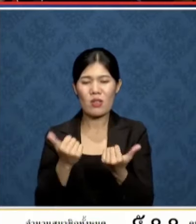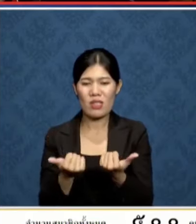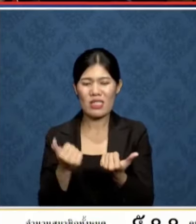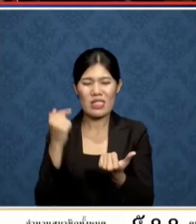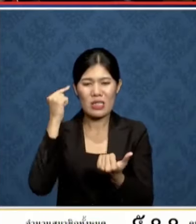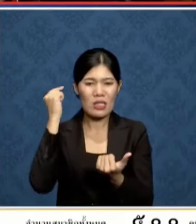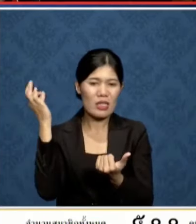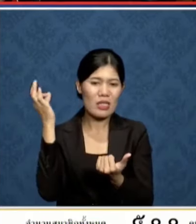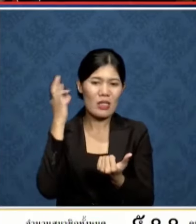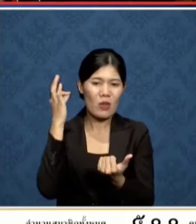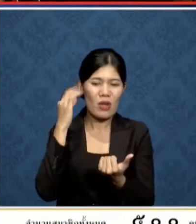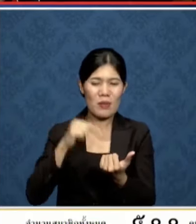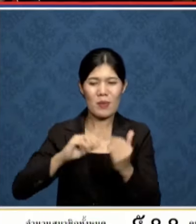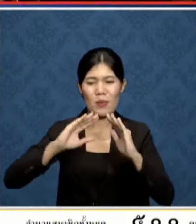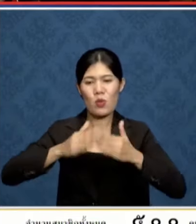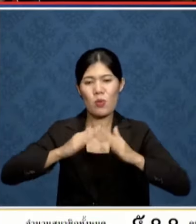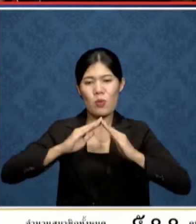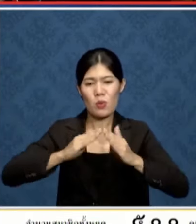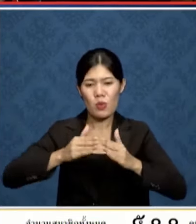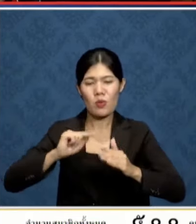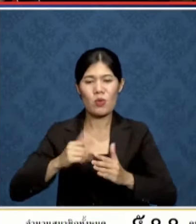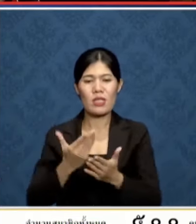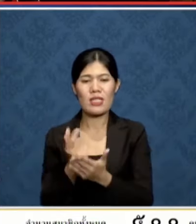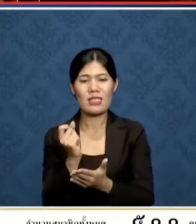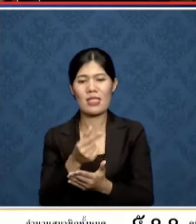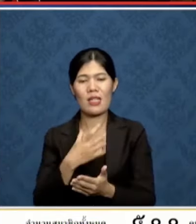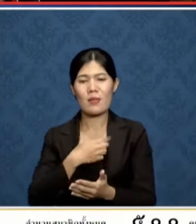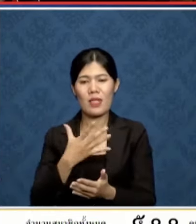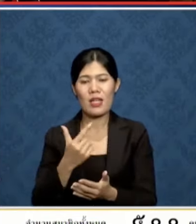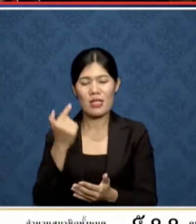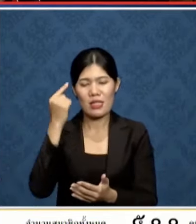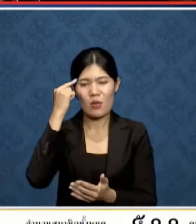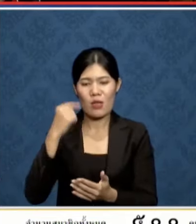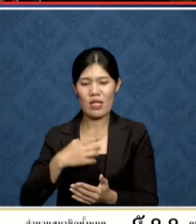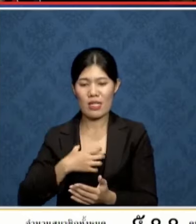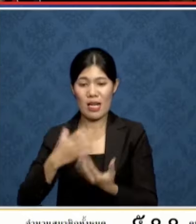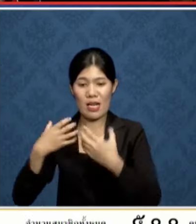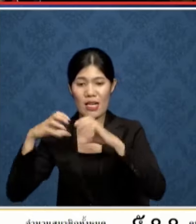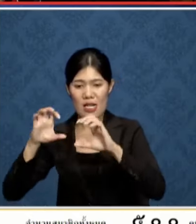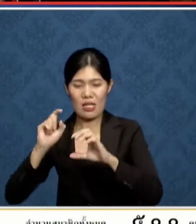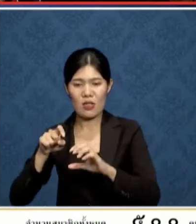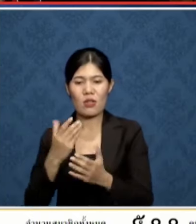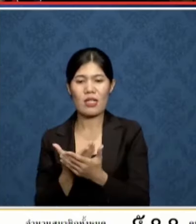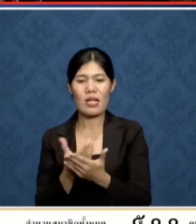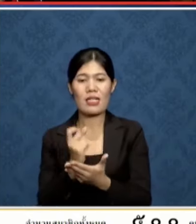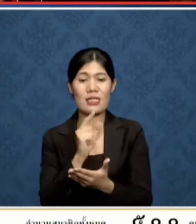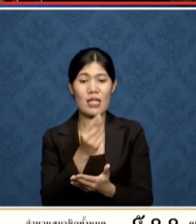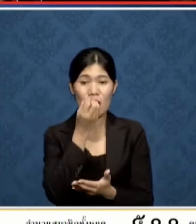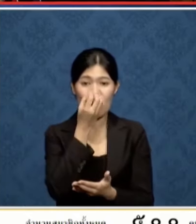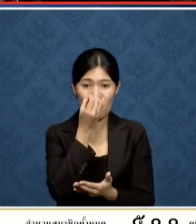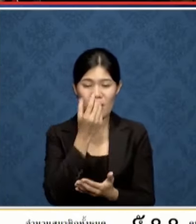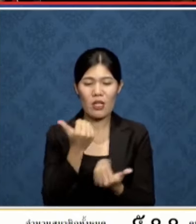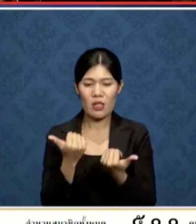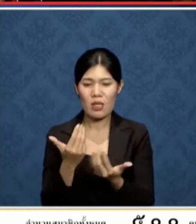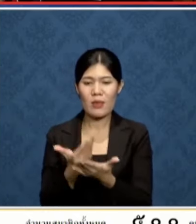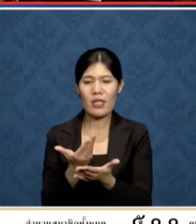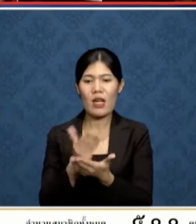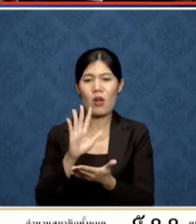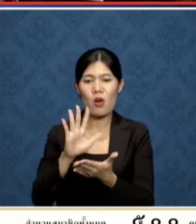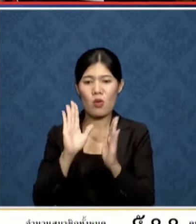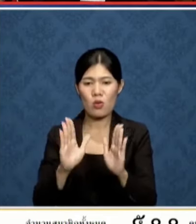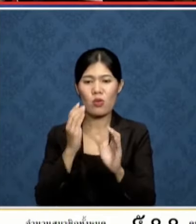คืนมาครับหรือก็ต้องจ่ายดอกเบี้ยให้เงินของกองทุนได้เติบโตบ้างครับนี่คือเงินของผู้ประกันตนนะครับไม่ใช่เงินของรัฐบาลคนที่